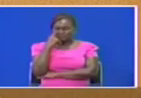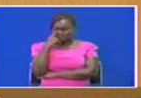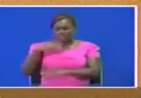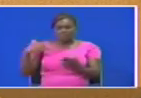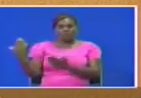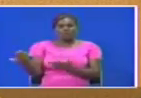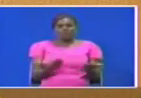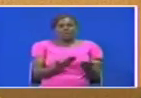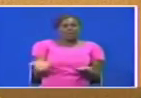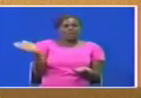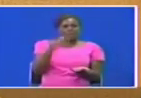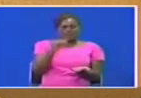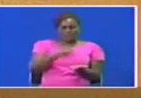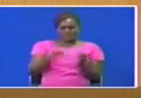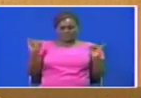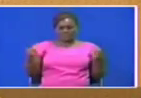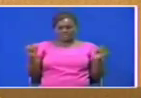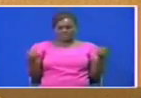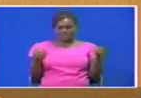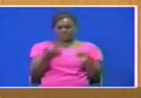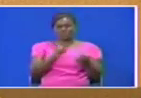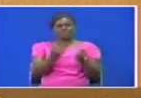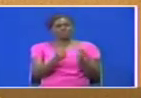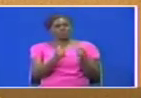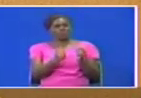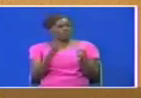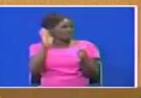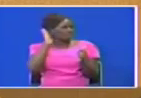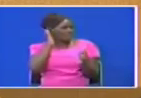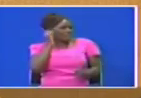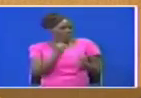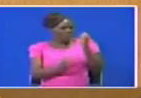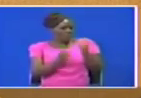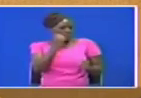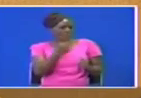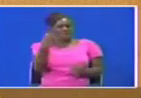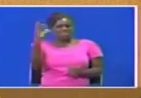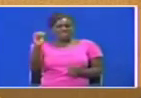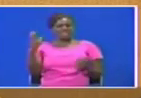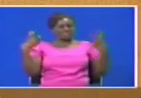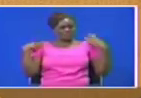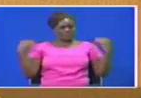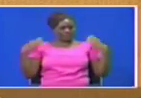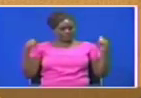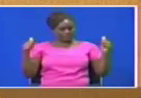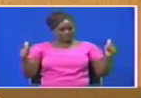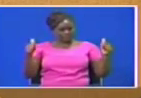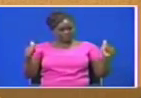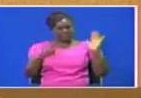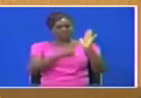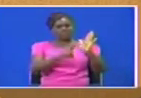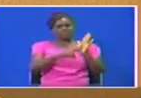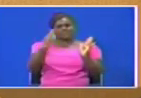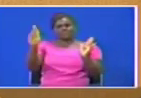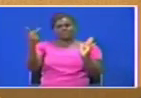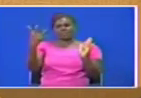Karibu tena mtazamaji kwenye taarifa za KTN leo michezo. Tunaarifiwa wanariadha 30 wamejiandaa ipasavyo kuwakilisha Kenya katika